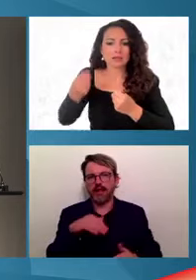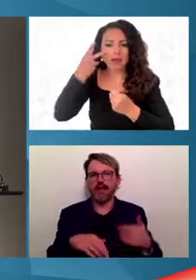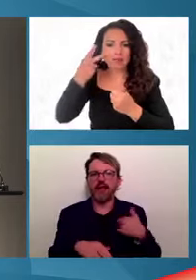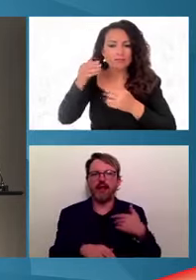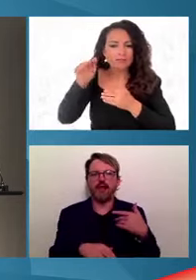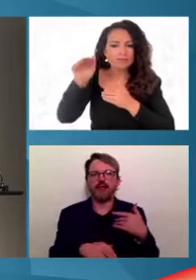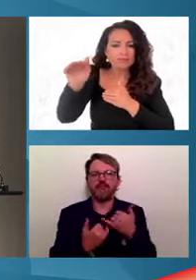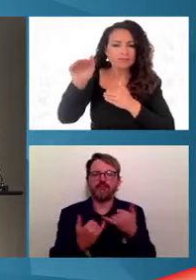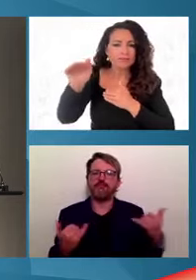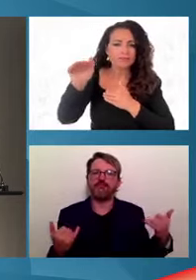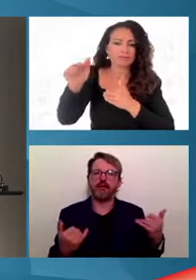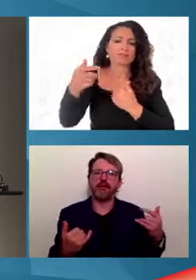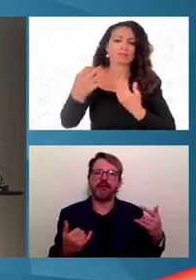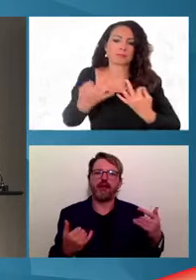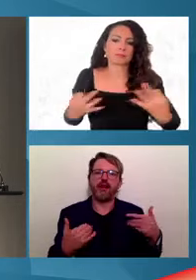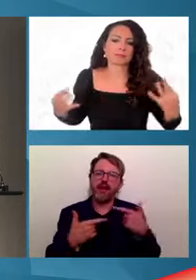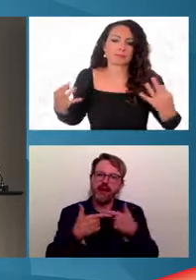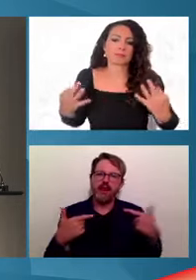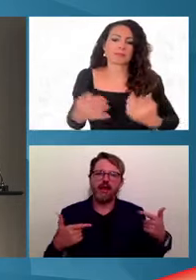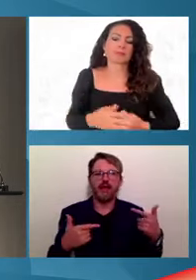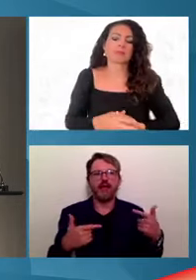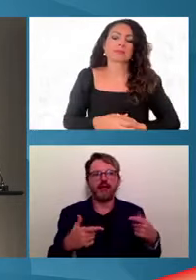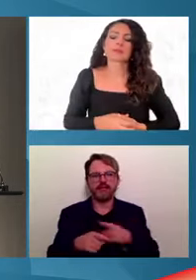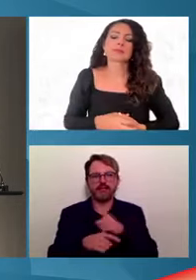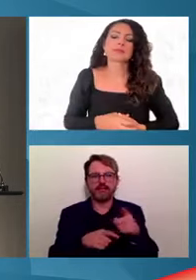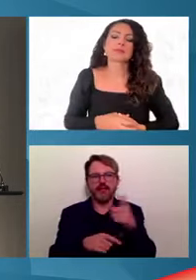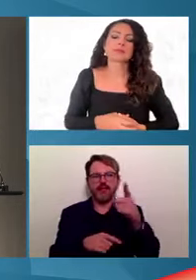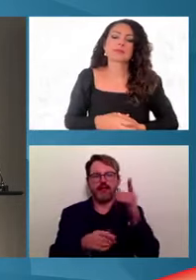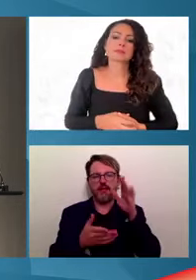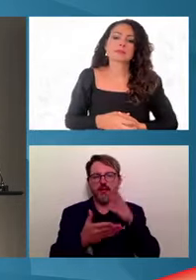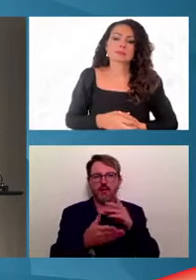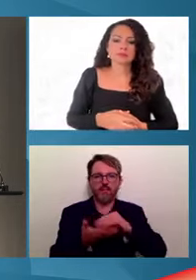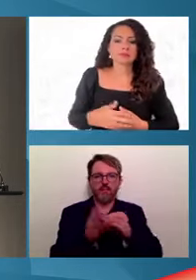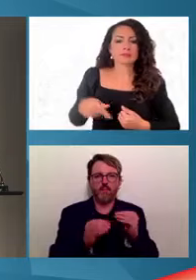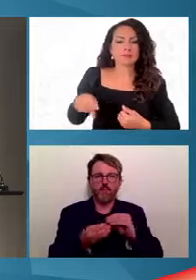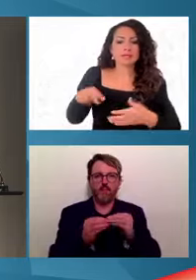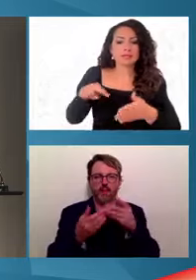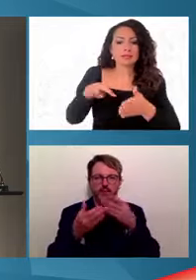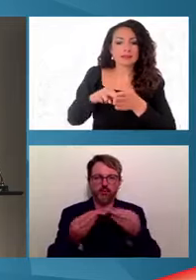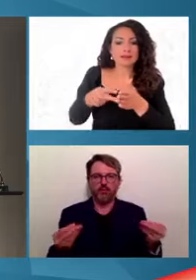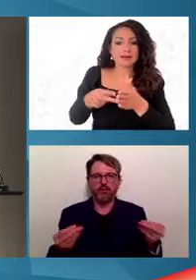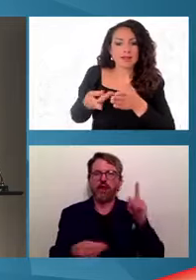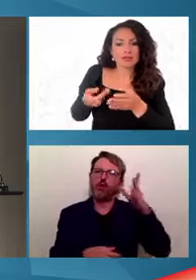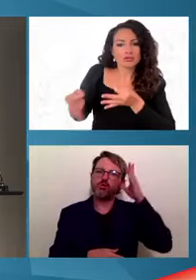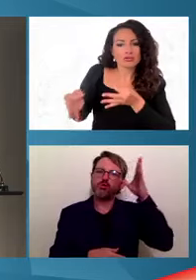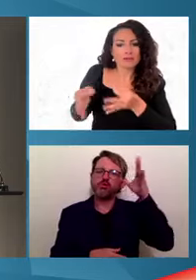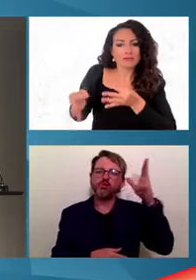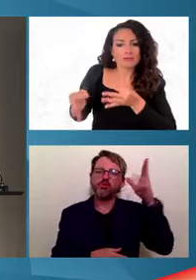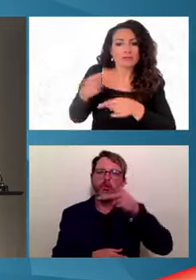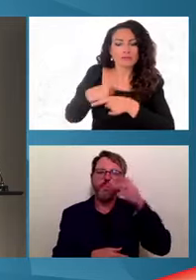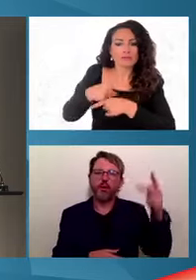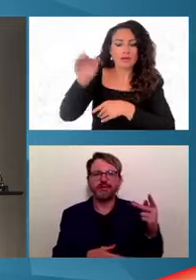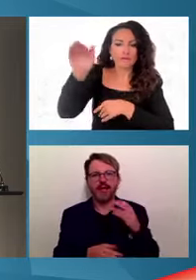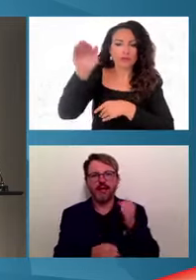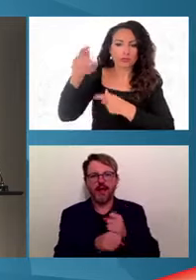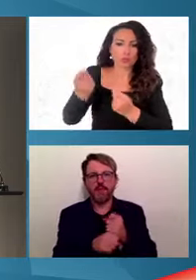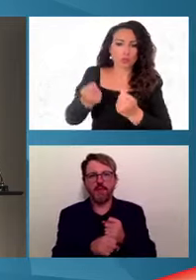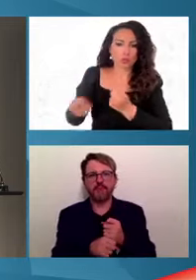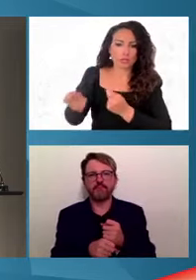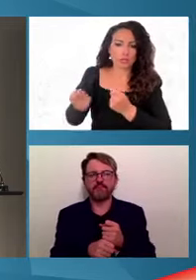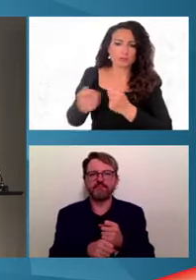sein, der dann auch längerfristig die Probleme löst. Aber auch dann die Zukunftskonzepte, die wir erarbeitet haben. Das